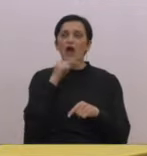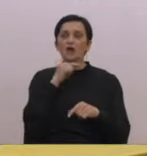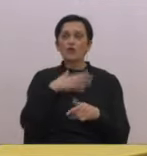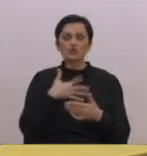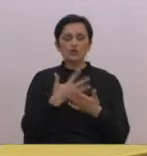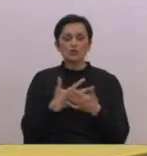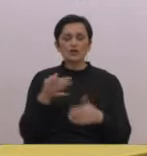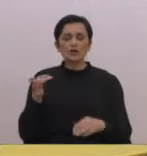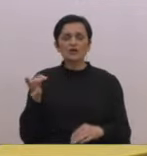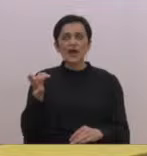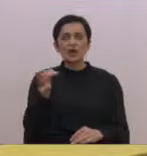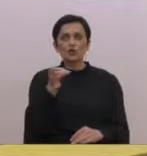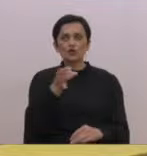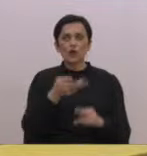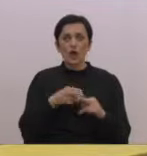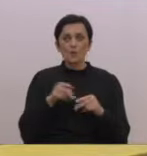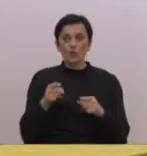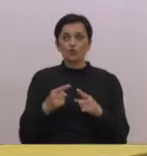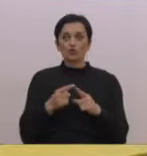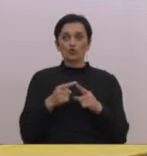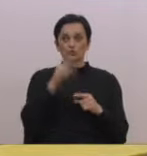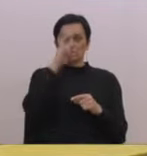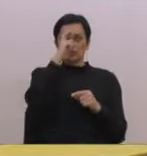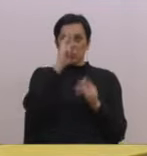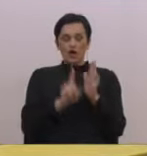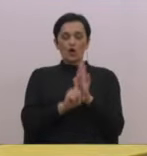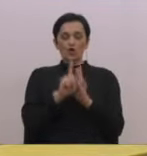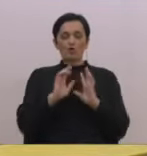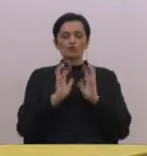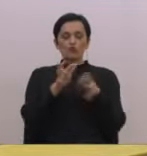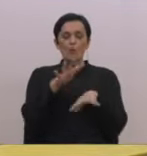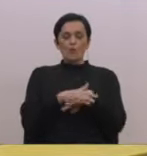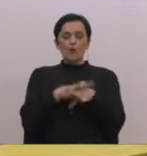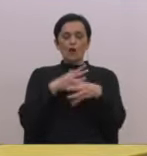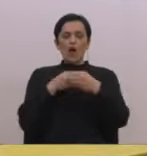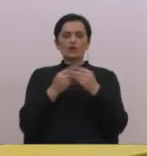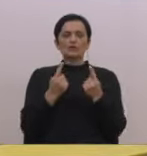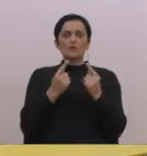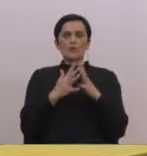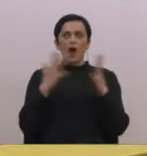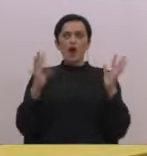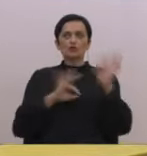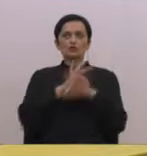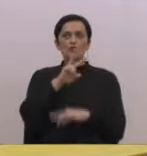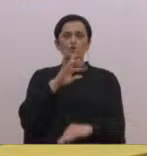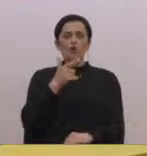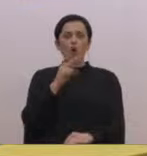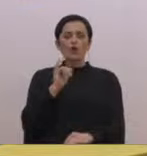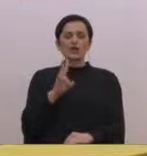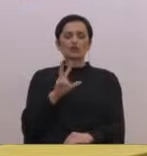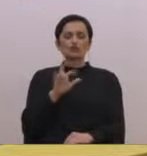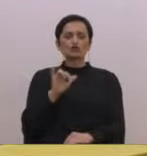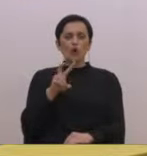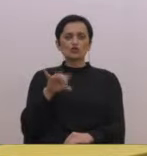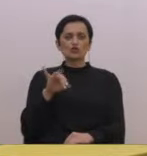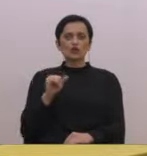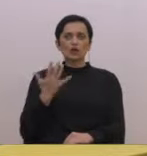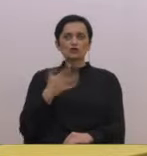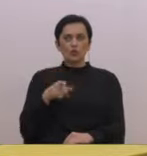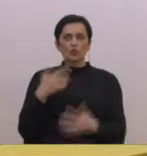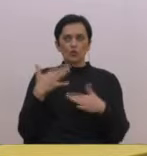აქტივობას რეგიონებში. ამ კუთხით სახელმწიფომ დაიწყო მსოფლიო ბანკთან ერთად მასშტაბური პროექტი Login Georgia, რომელიც